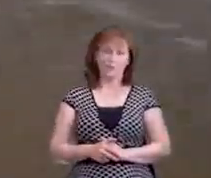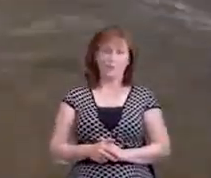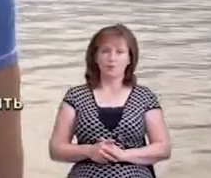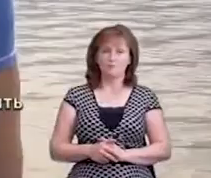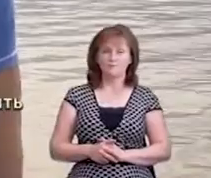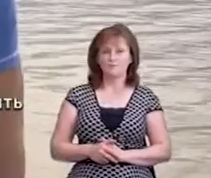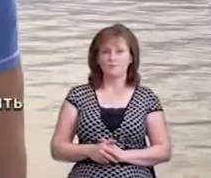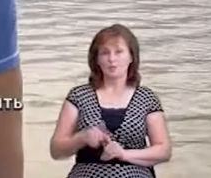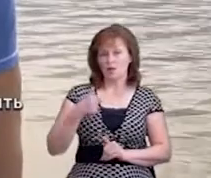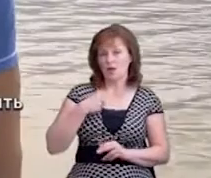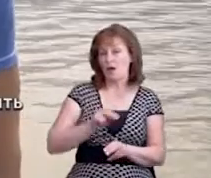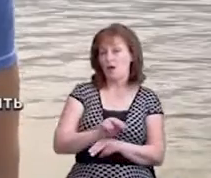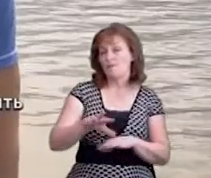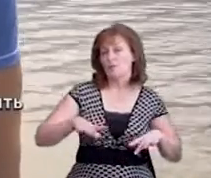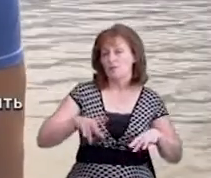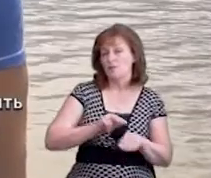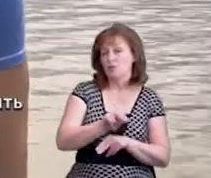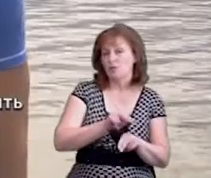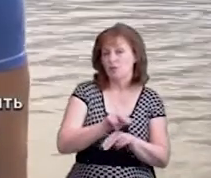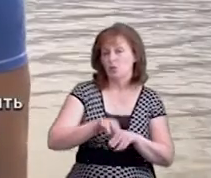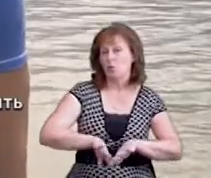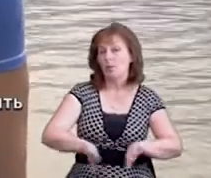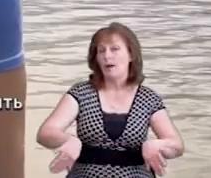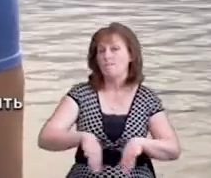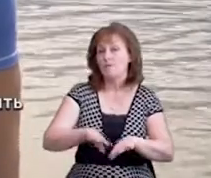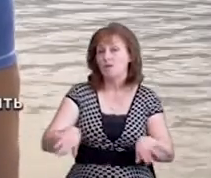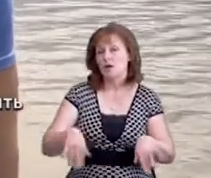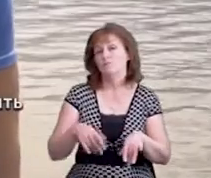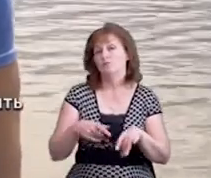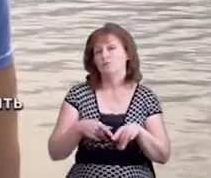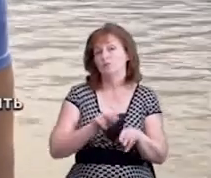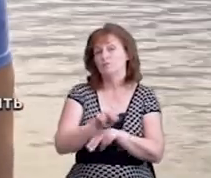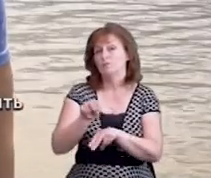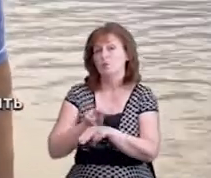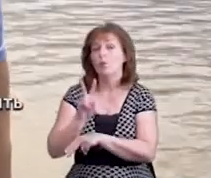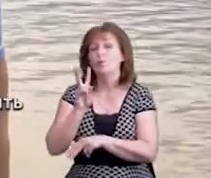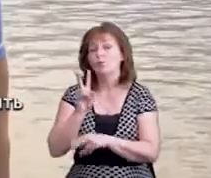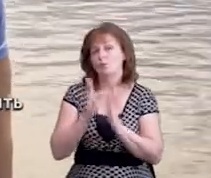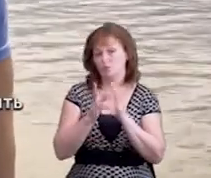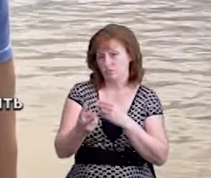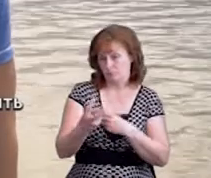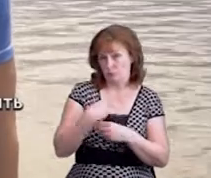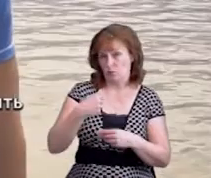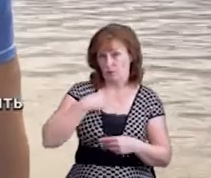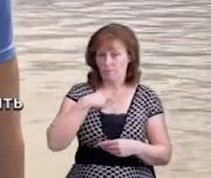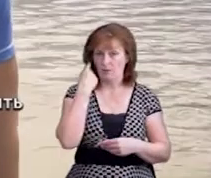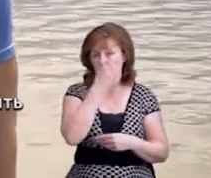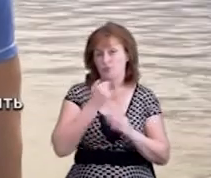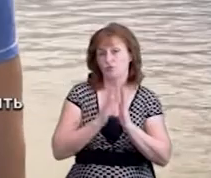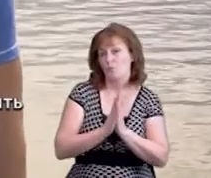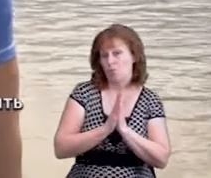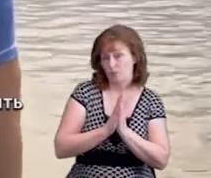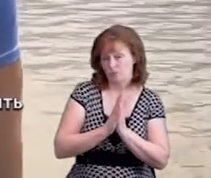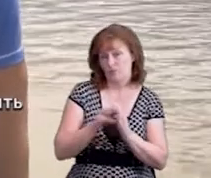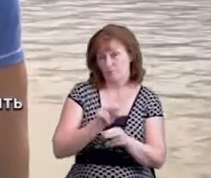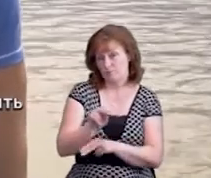этом сезоні я тренирую как на пляжі і тренирую тих, хто ко мені підходить, просяться, да? А раніше такого не було, це